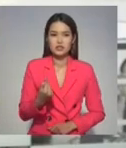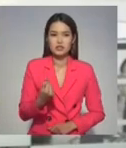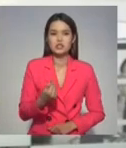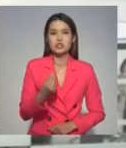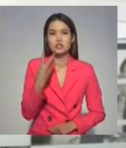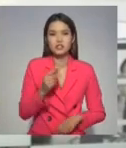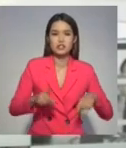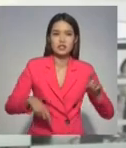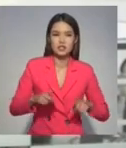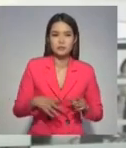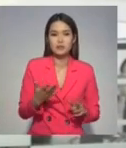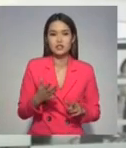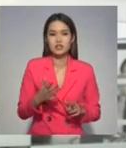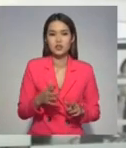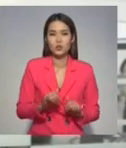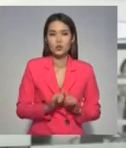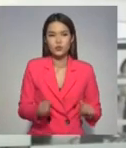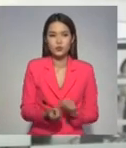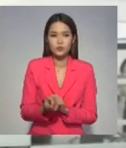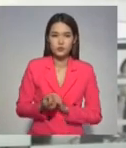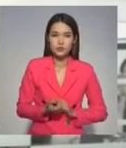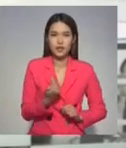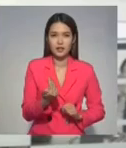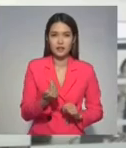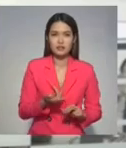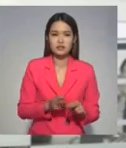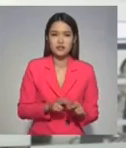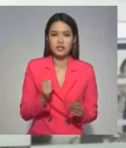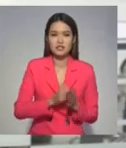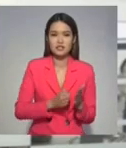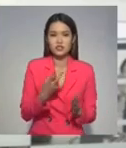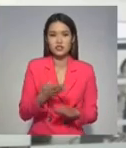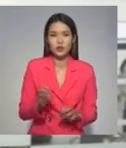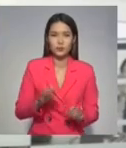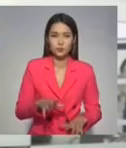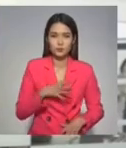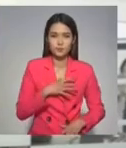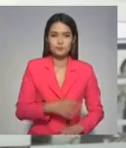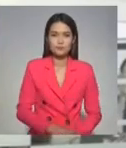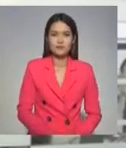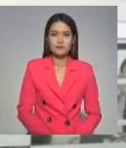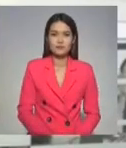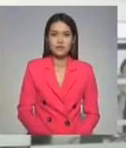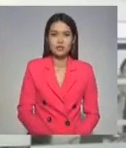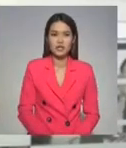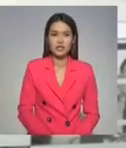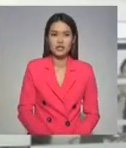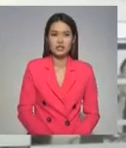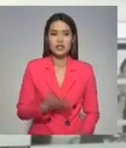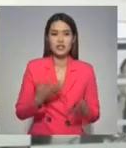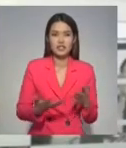ешкімге бір наразылық тудырған жоқ, неге бүгін екенін сол үлкен сұрақ болып тұр менде. Неге